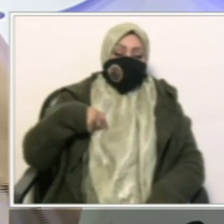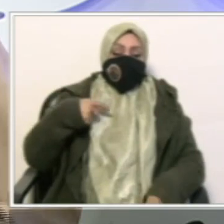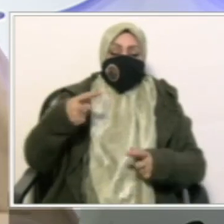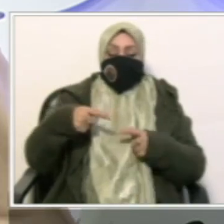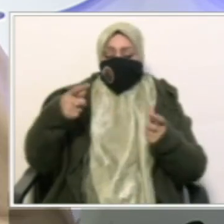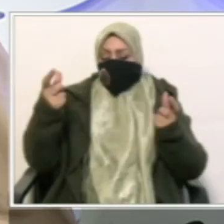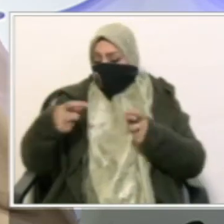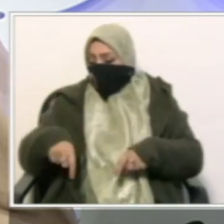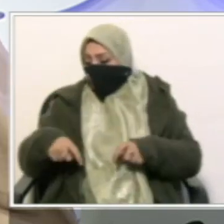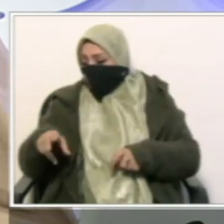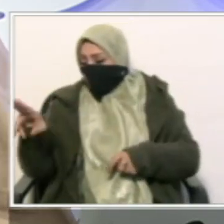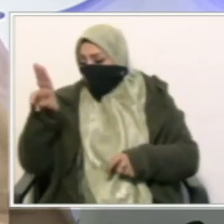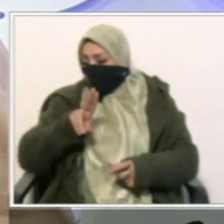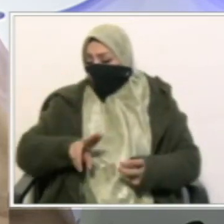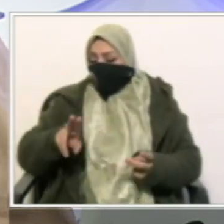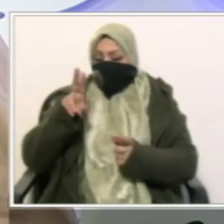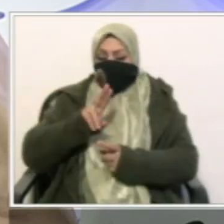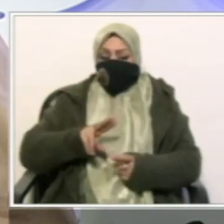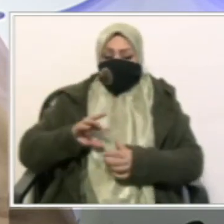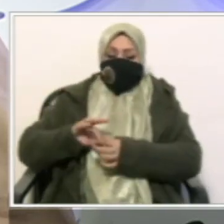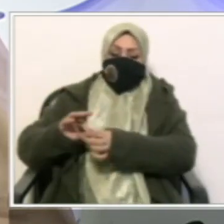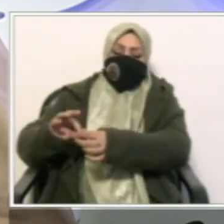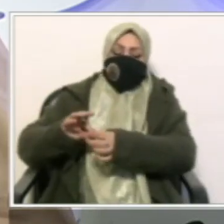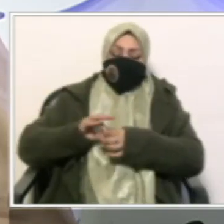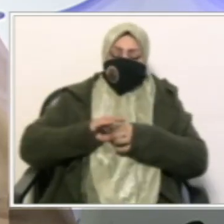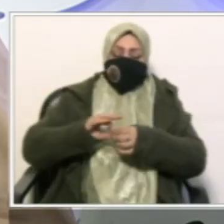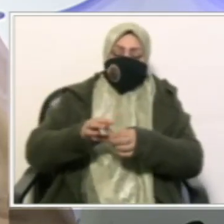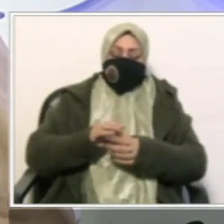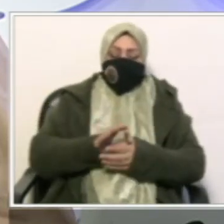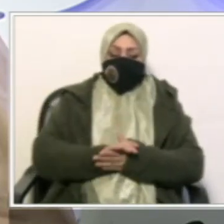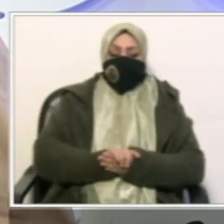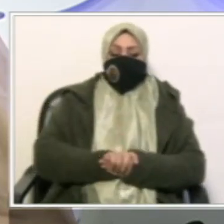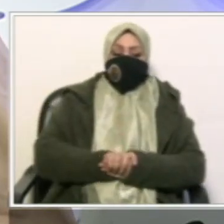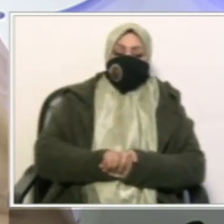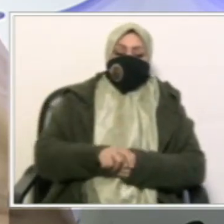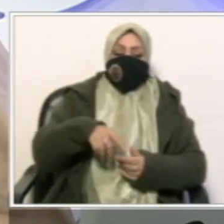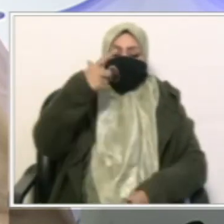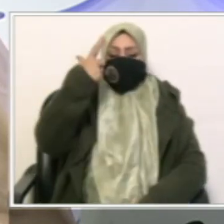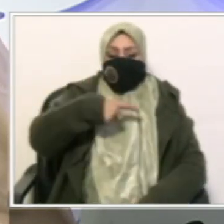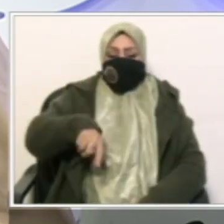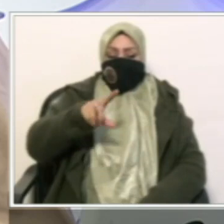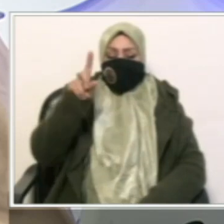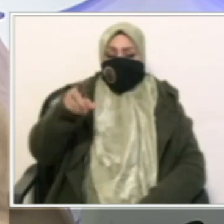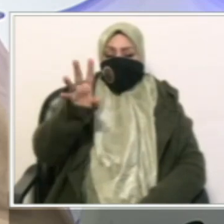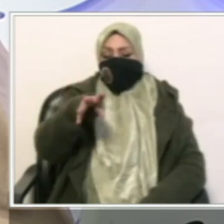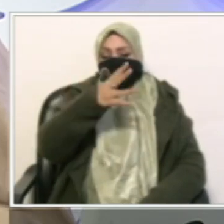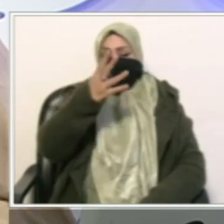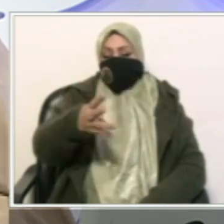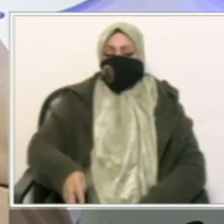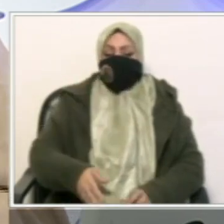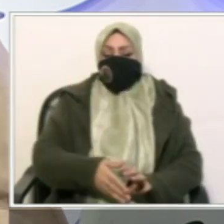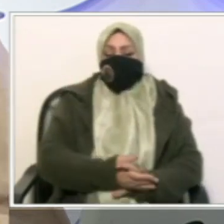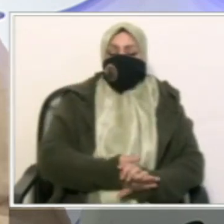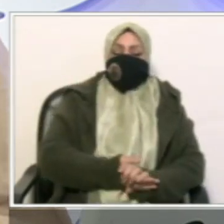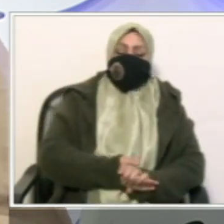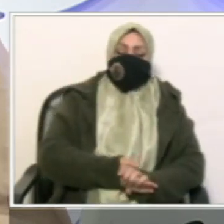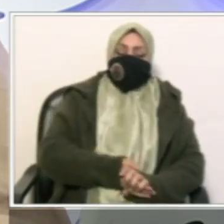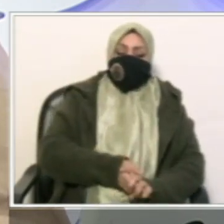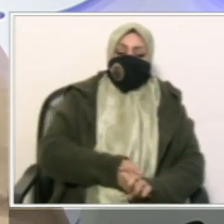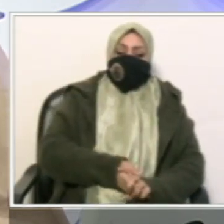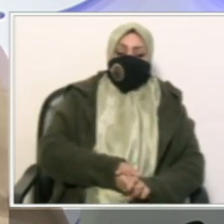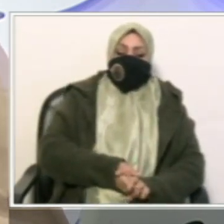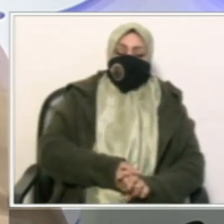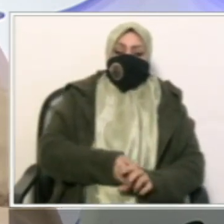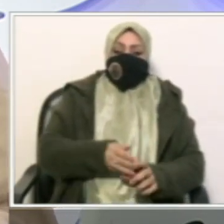دائرة الاستشارة ولا ينفرد بالرأي في مثل هذه الأمور، لأن الضغوطات التي تحوم حول